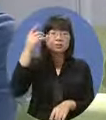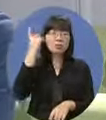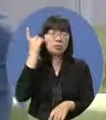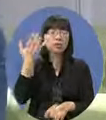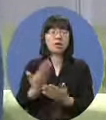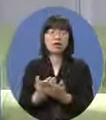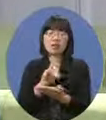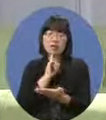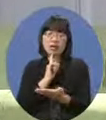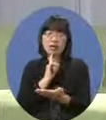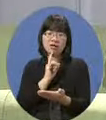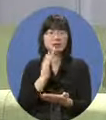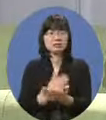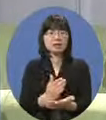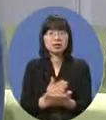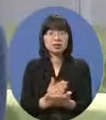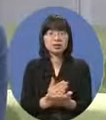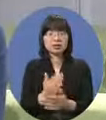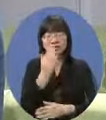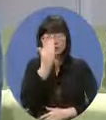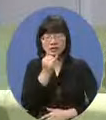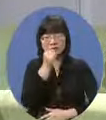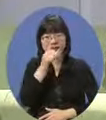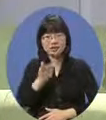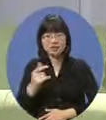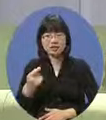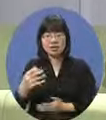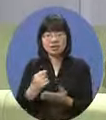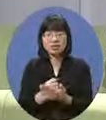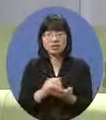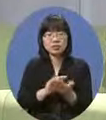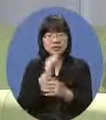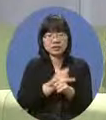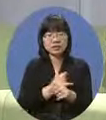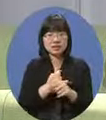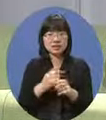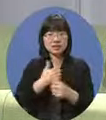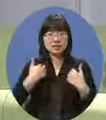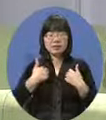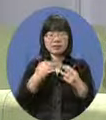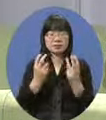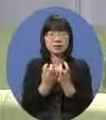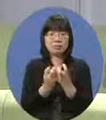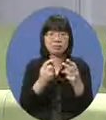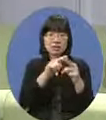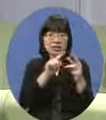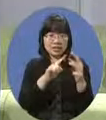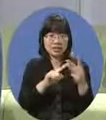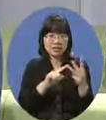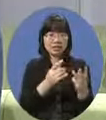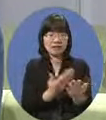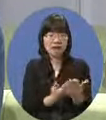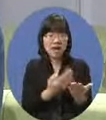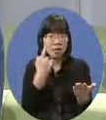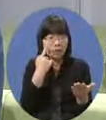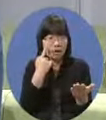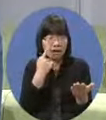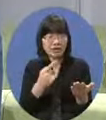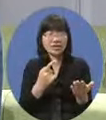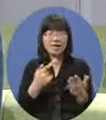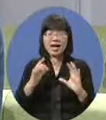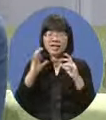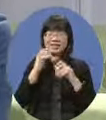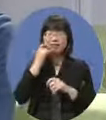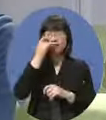자 이걸 가지고 놀 수 있는 재미있는 방법 한번 세 가지를 한번 떠올려 볼까 생민이가. 네. 그러면은 아이가